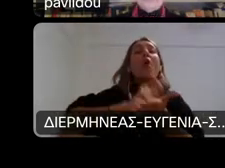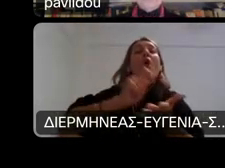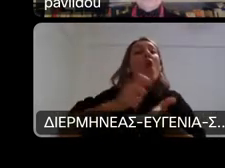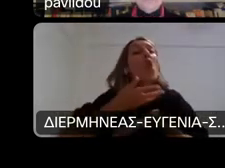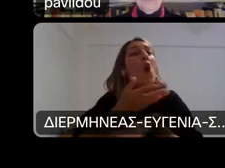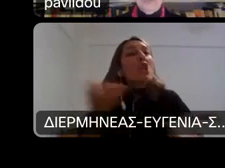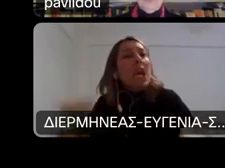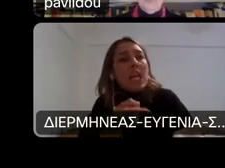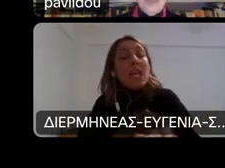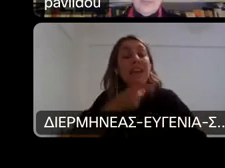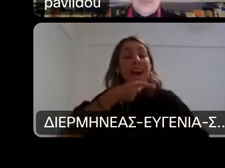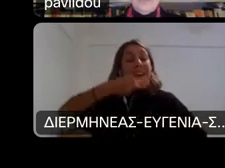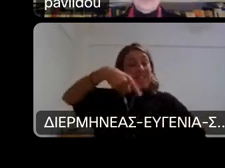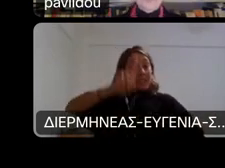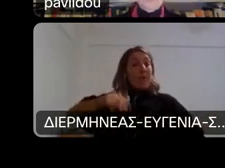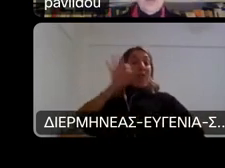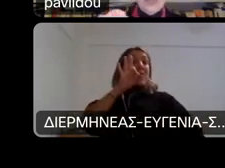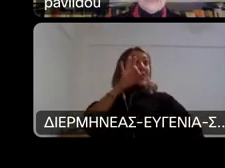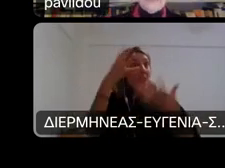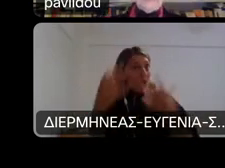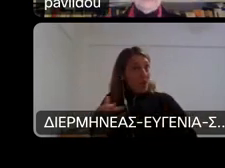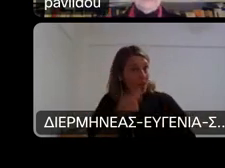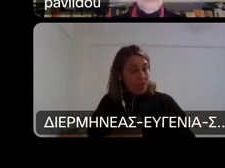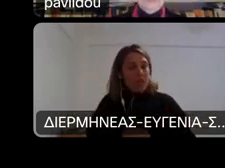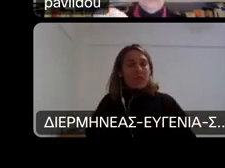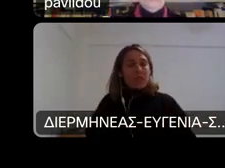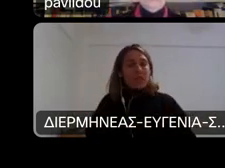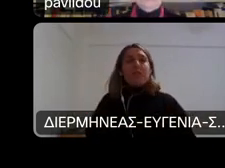τις μέρες στη Θεσσαλονίκη, όπου βλέπουμε